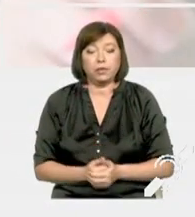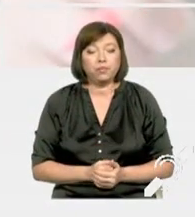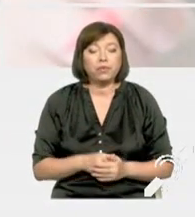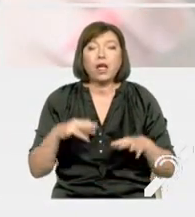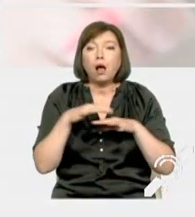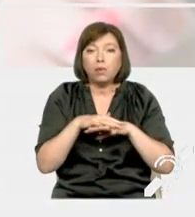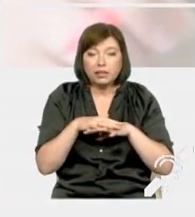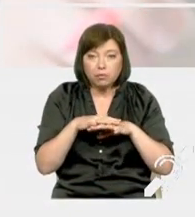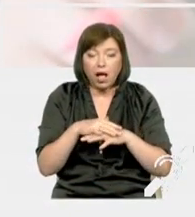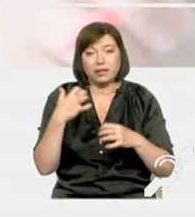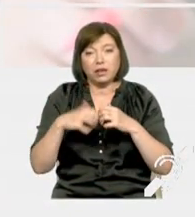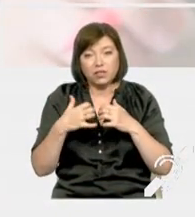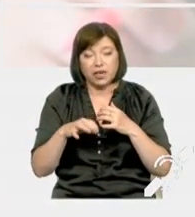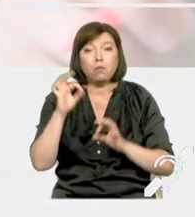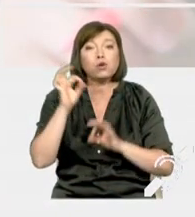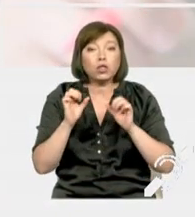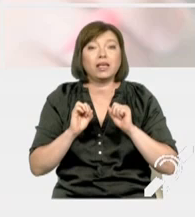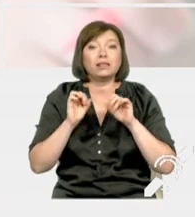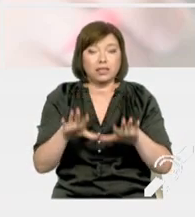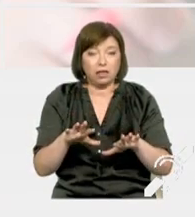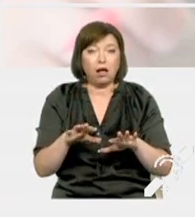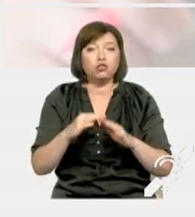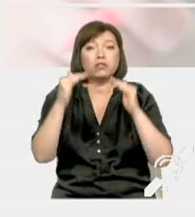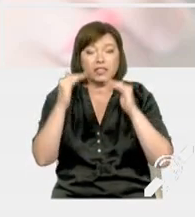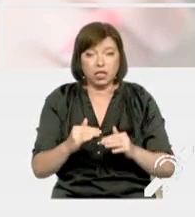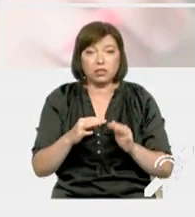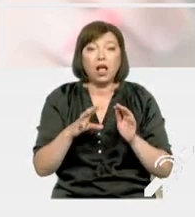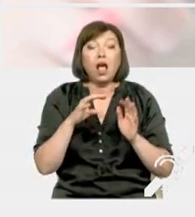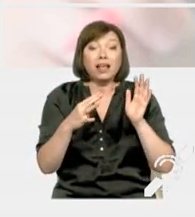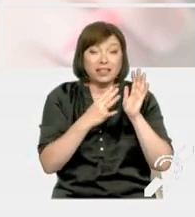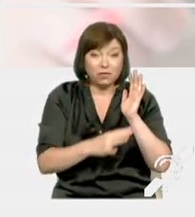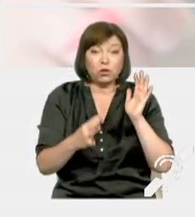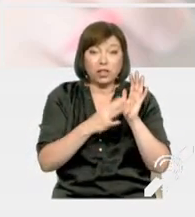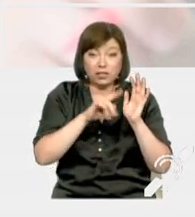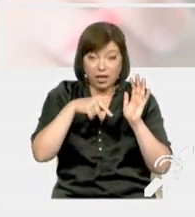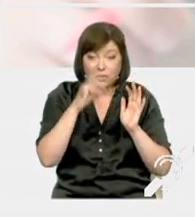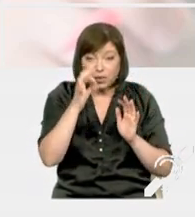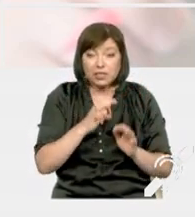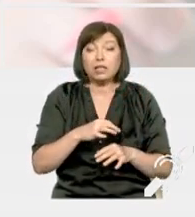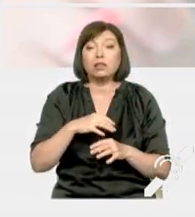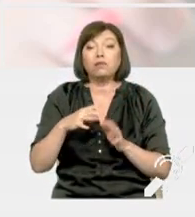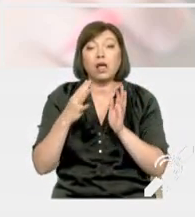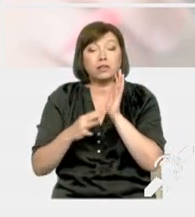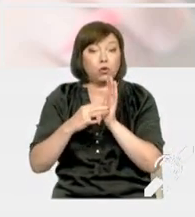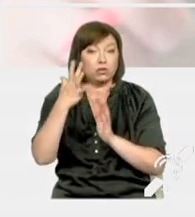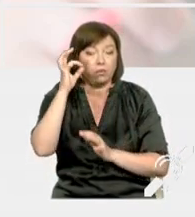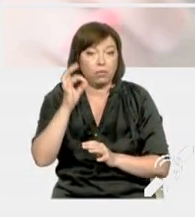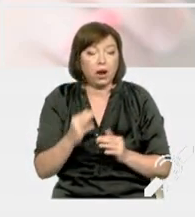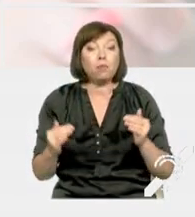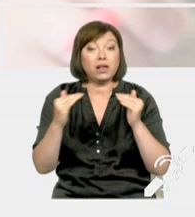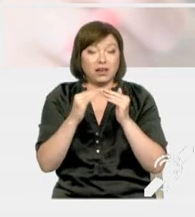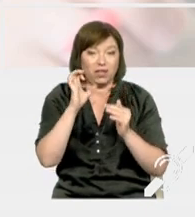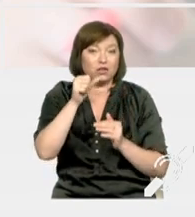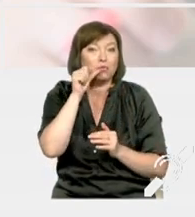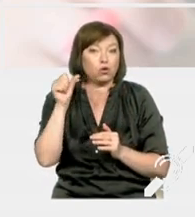La matematică, în medie, rata de promovabilitate a scăzut de la 99% la 95% în comparație